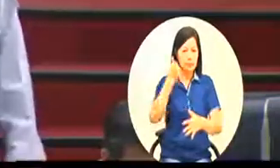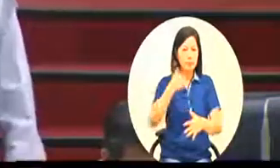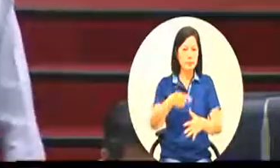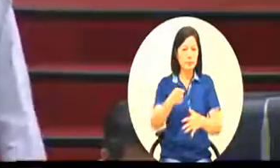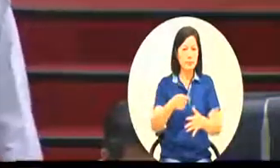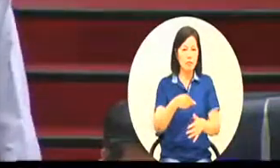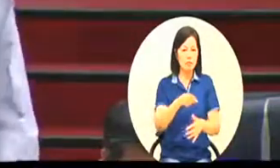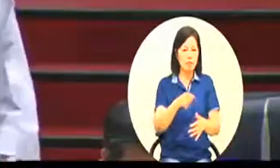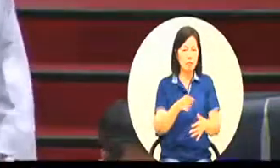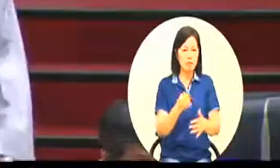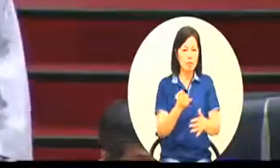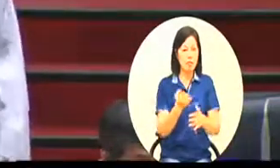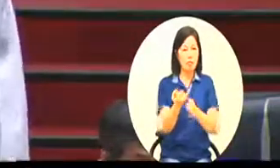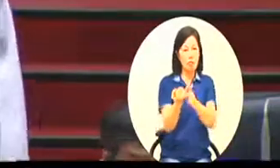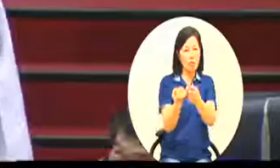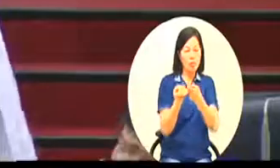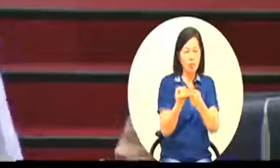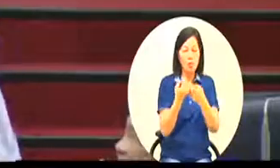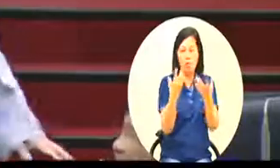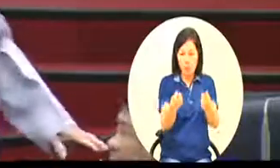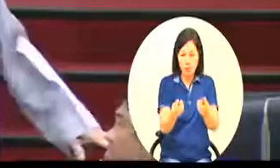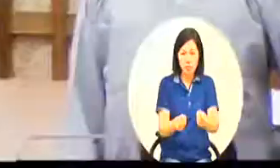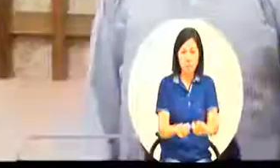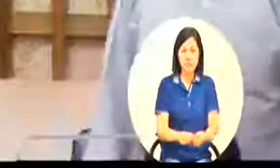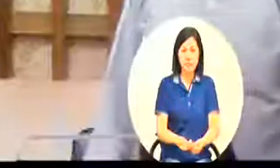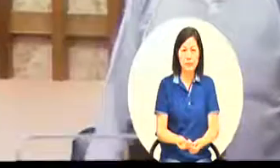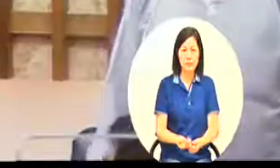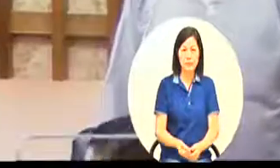袂使啊。来请法制局长。